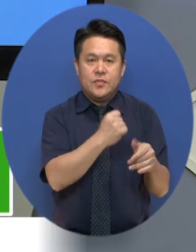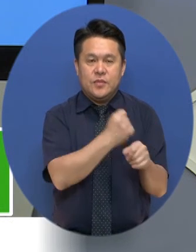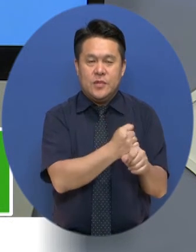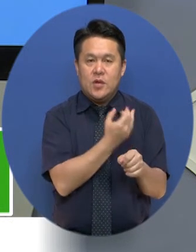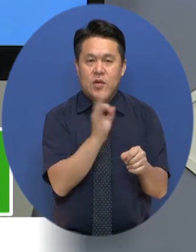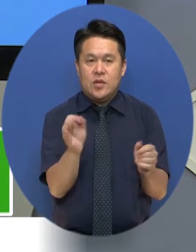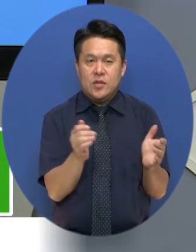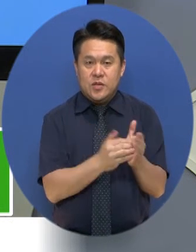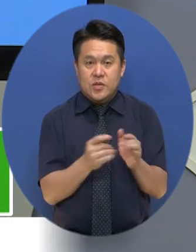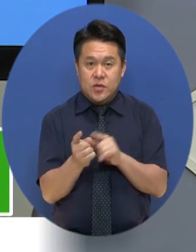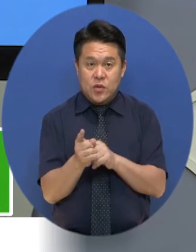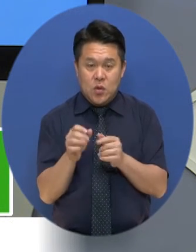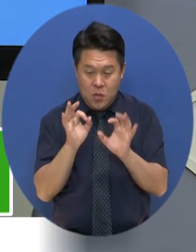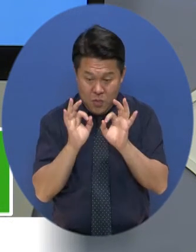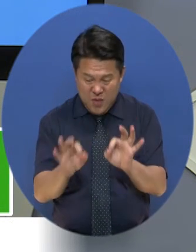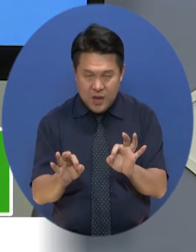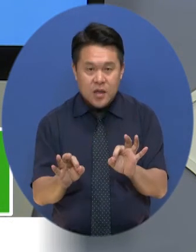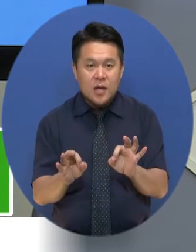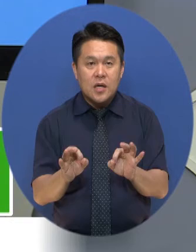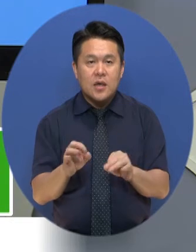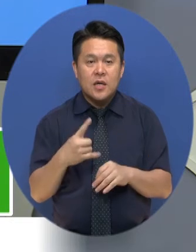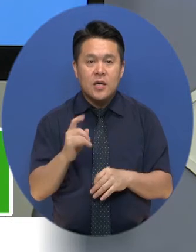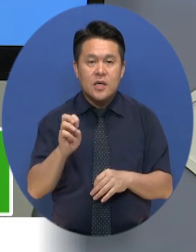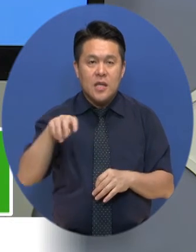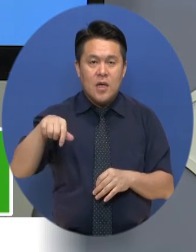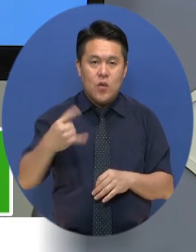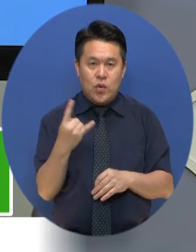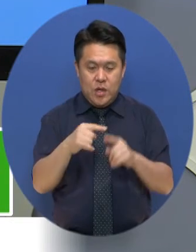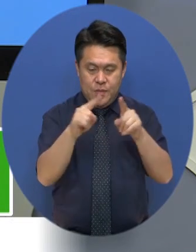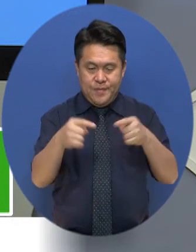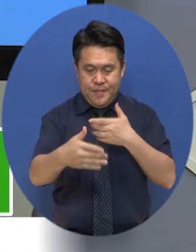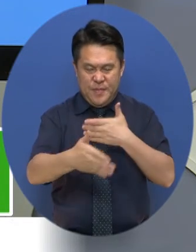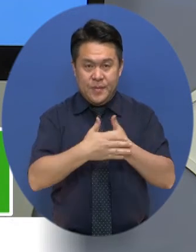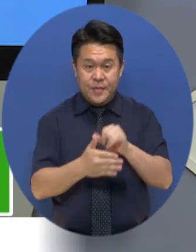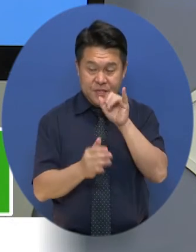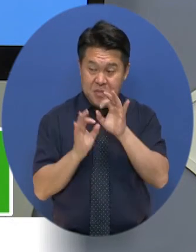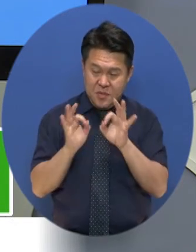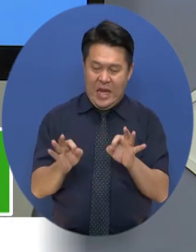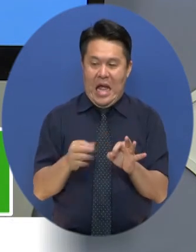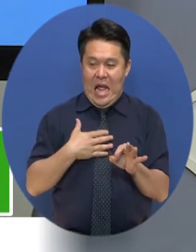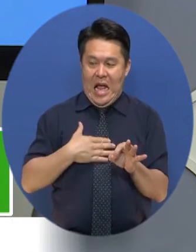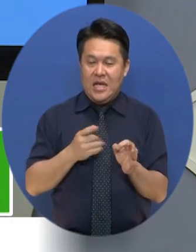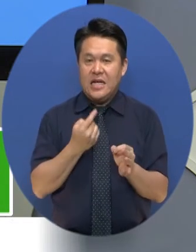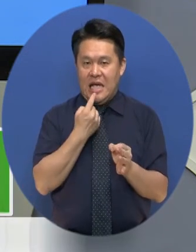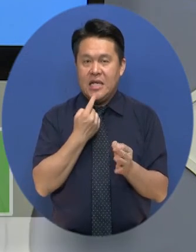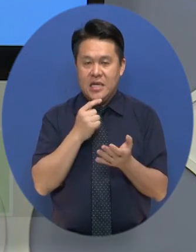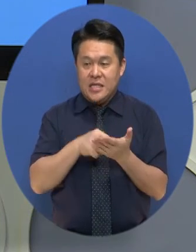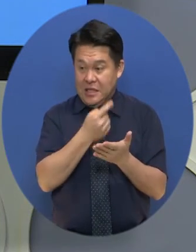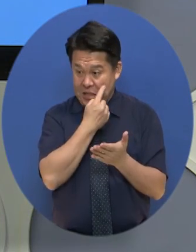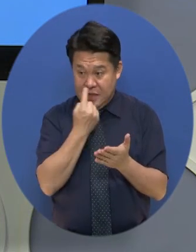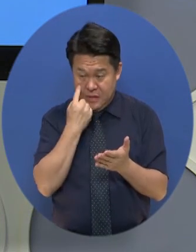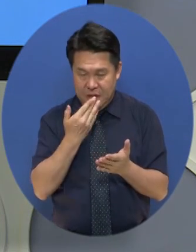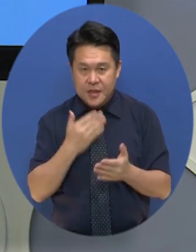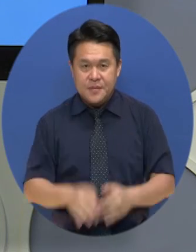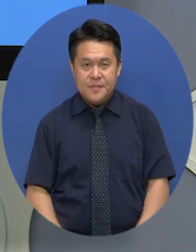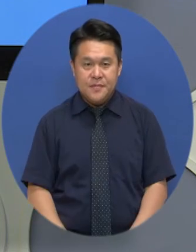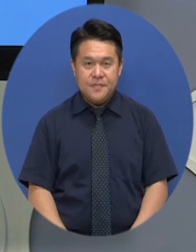산소 공기 제품 용기에 는 의약외품 문구가 표시되어 있어 소비자가 쉽게 확인할 수 있습니다